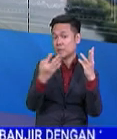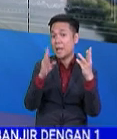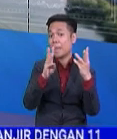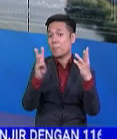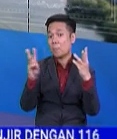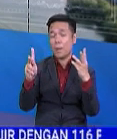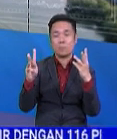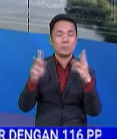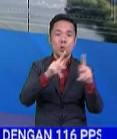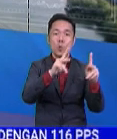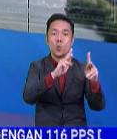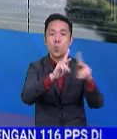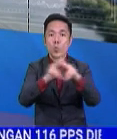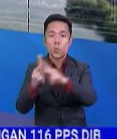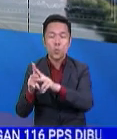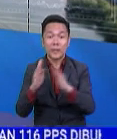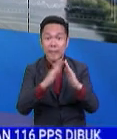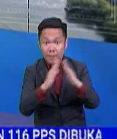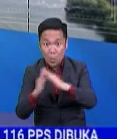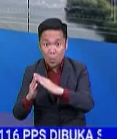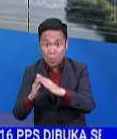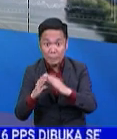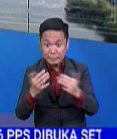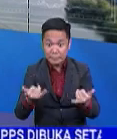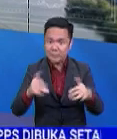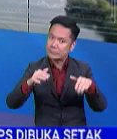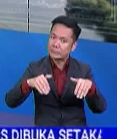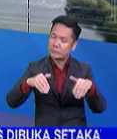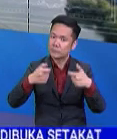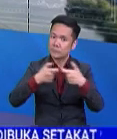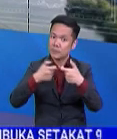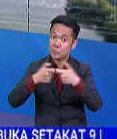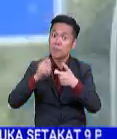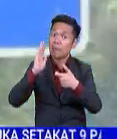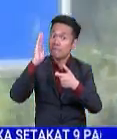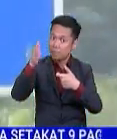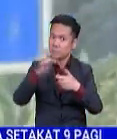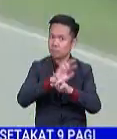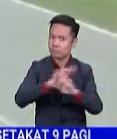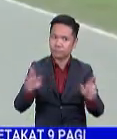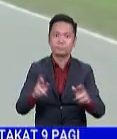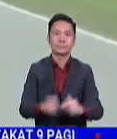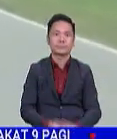bilangan rumah yang masih belum mempunyai bekal an electric